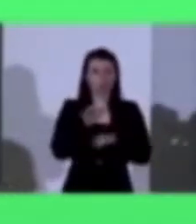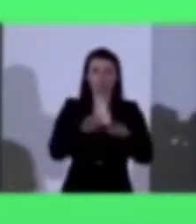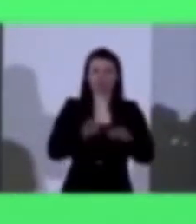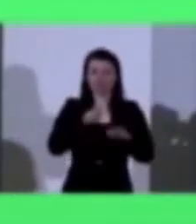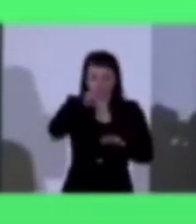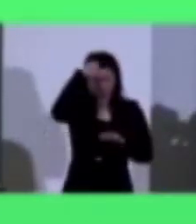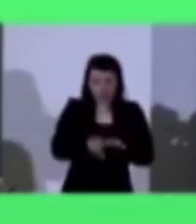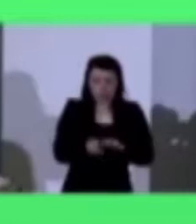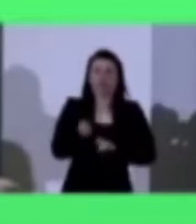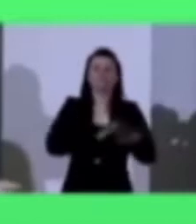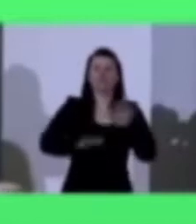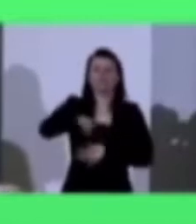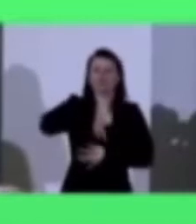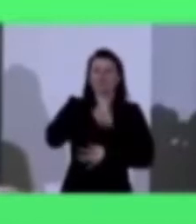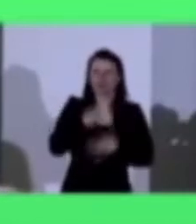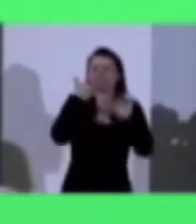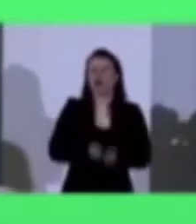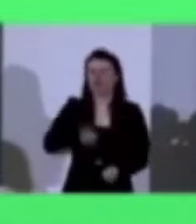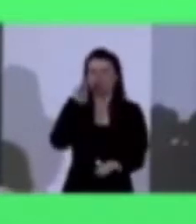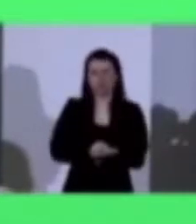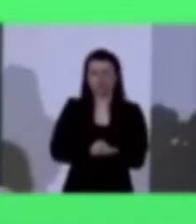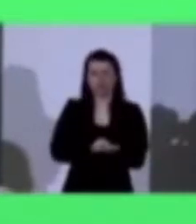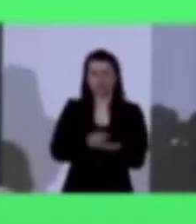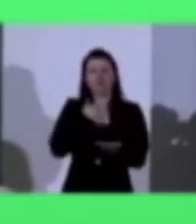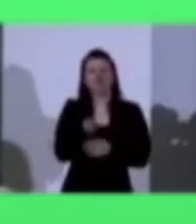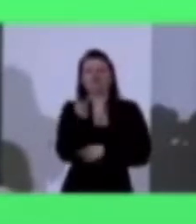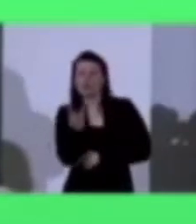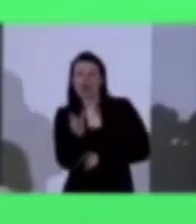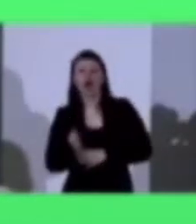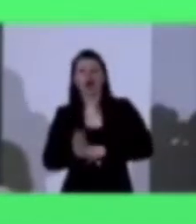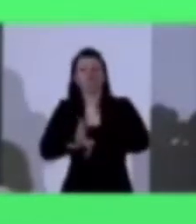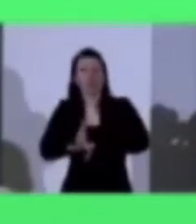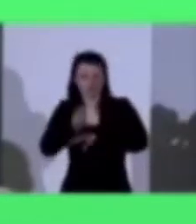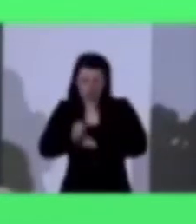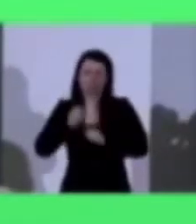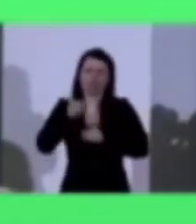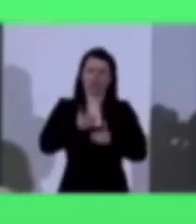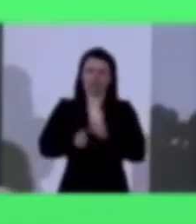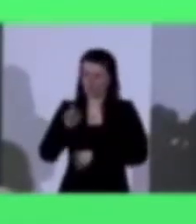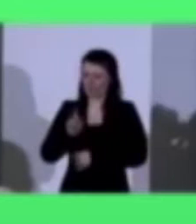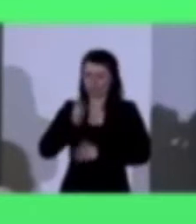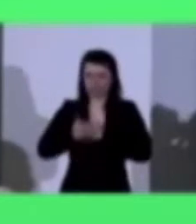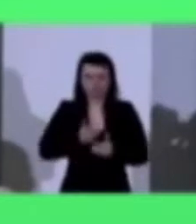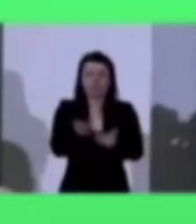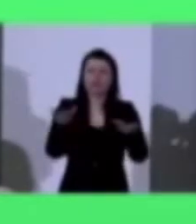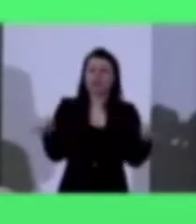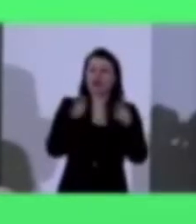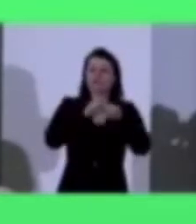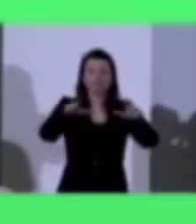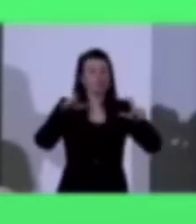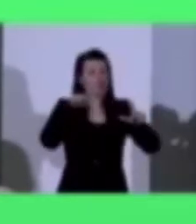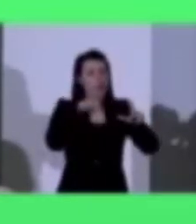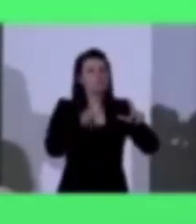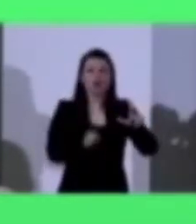consenso al trattamento i tuoi dati personali clicca sulla voce accedi per proseguire ora inserisci nel campo richiesto il tuo